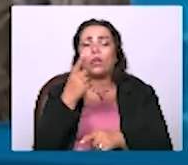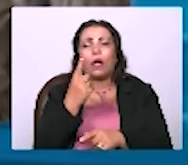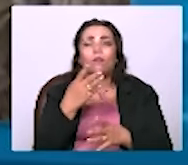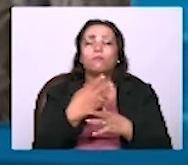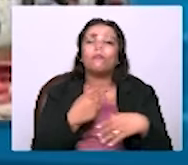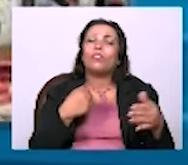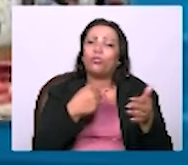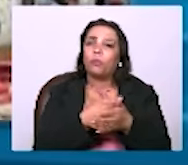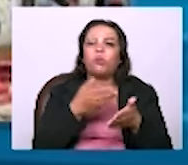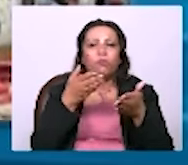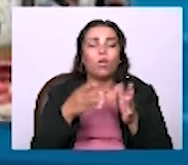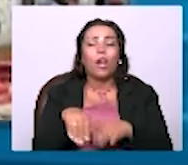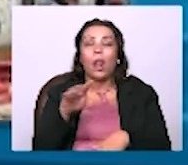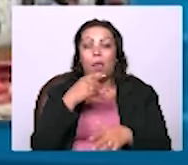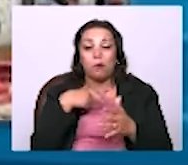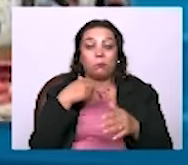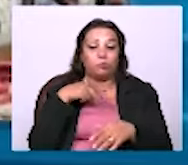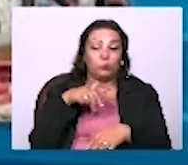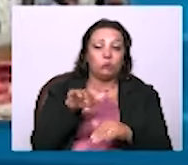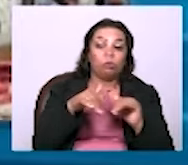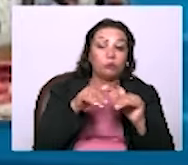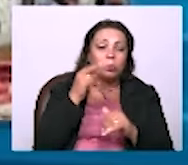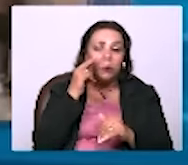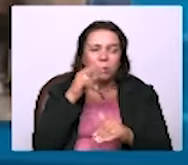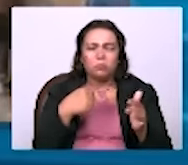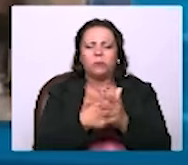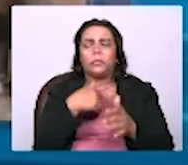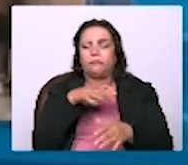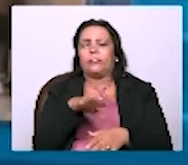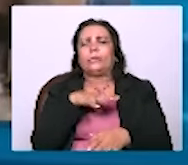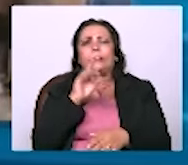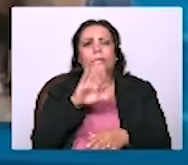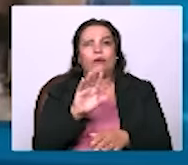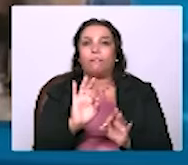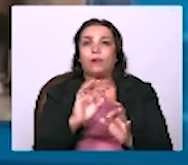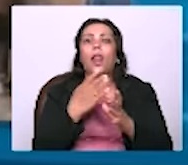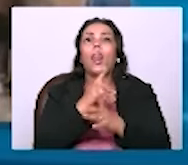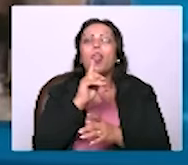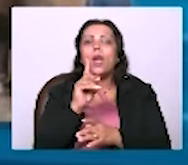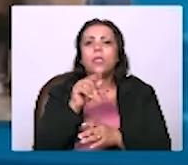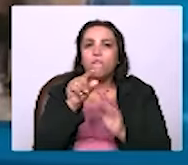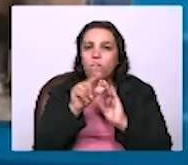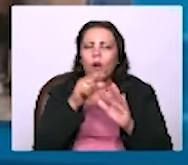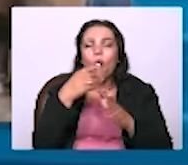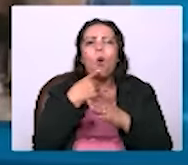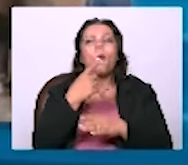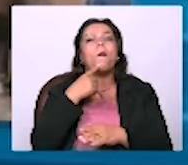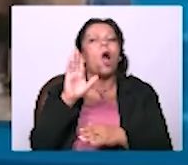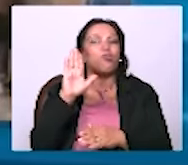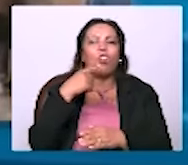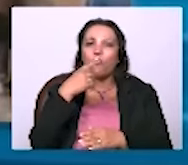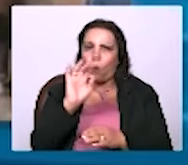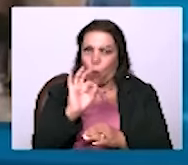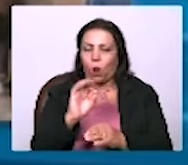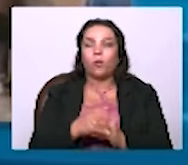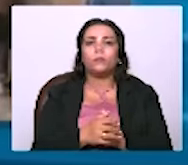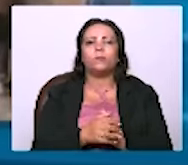واحنا لما بنمشي في الشارع نفسنا بنشوف حوادث كثيره جدا طبعا جزء منها دعونا نعترف